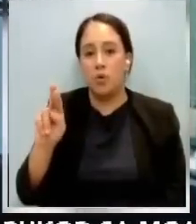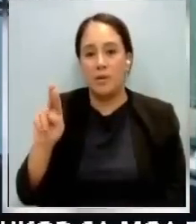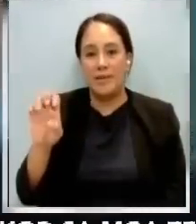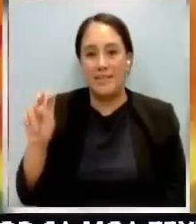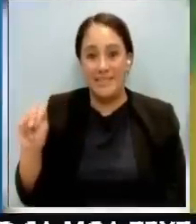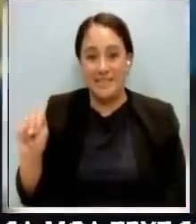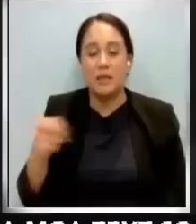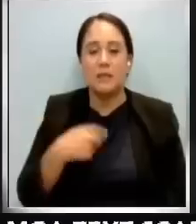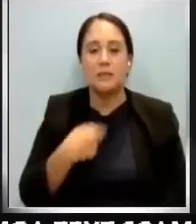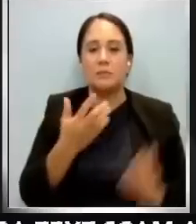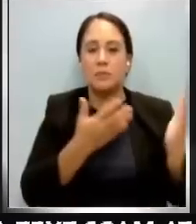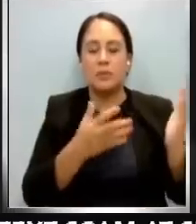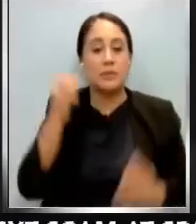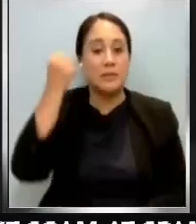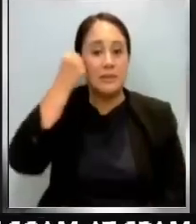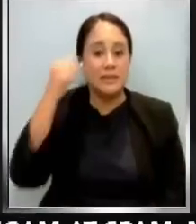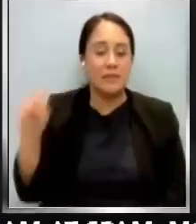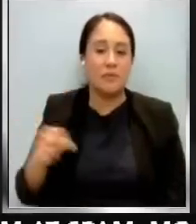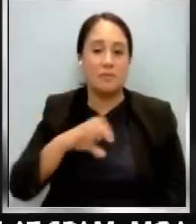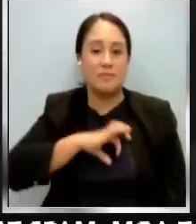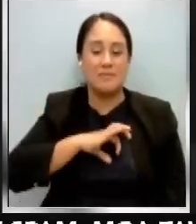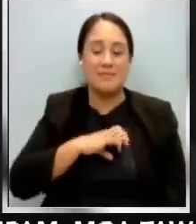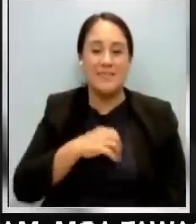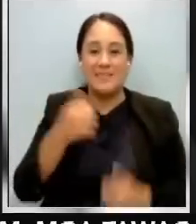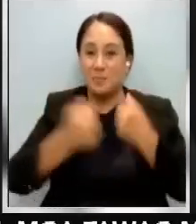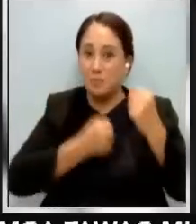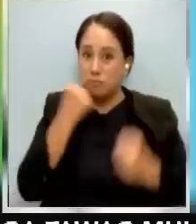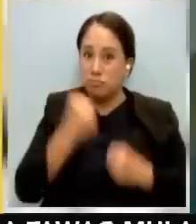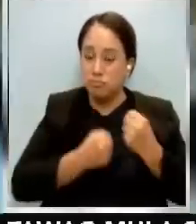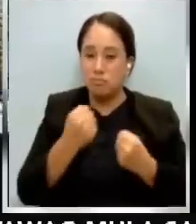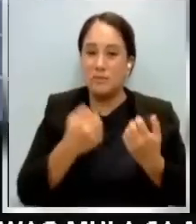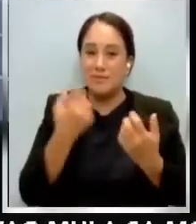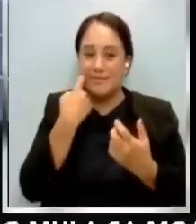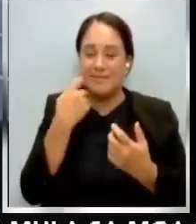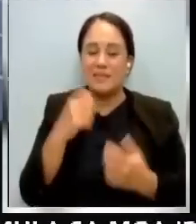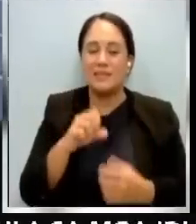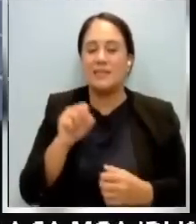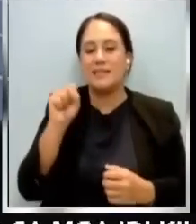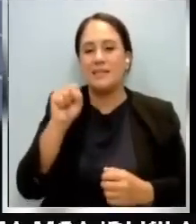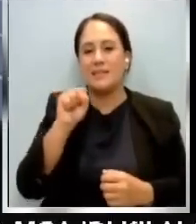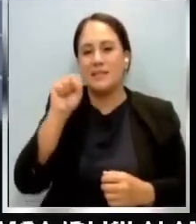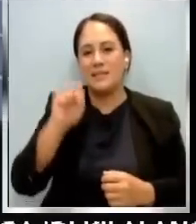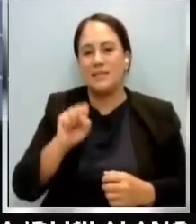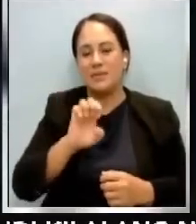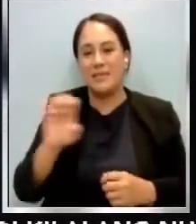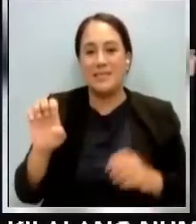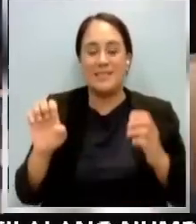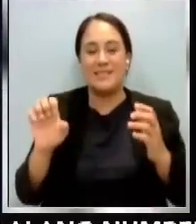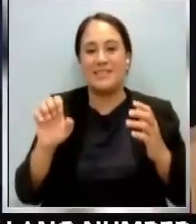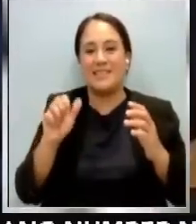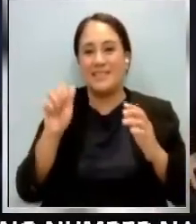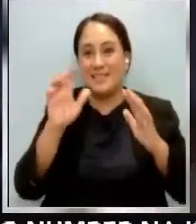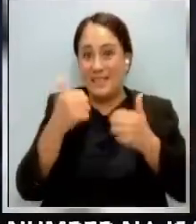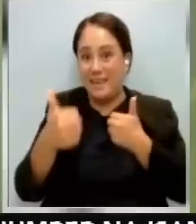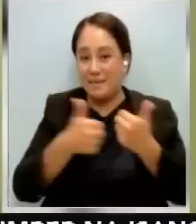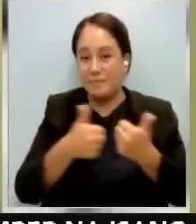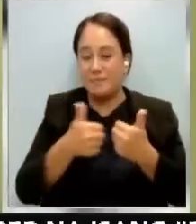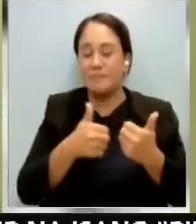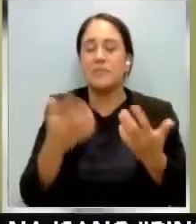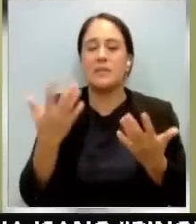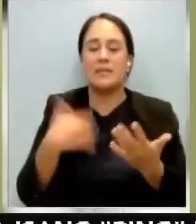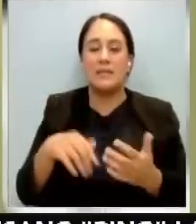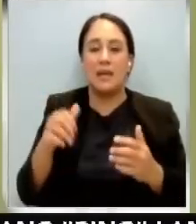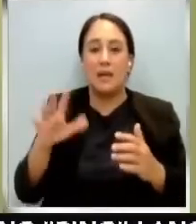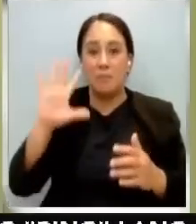ng silver medal sa track and field sa katatapos lang na Southeast Asian Games sa Cambodia. Kung may madadala raw siya mula sa sports papuntang